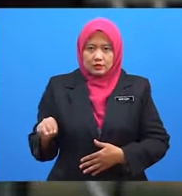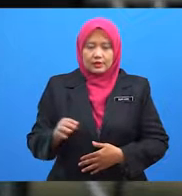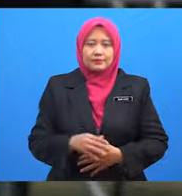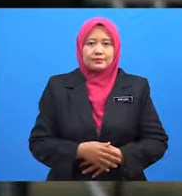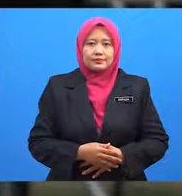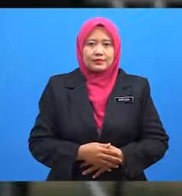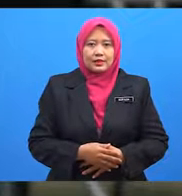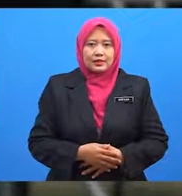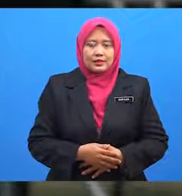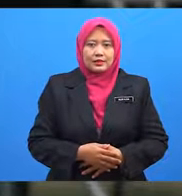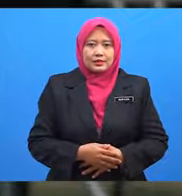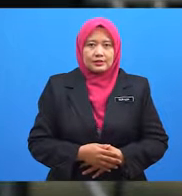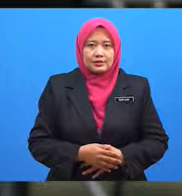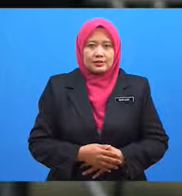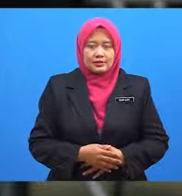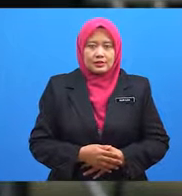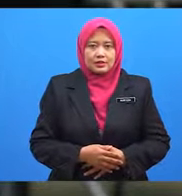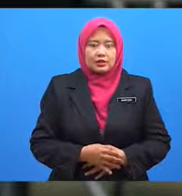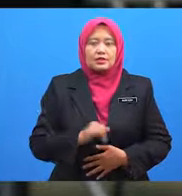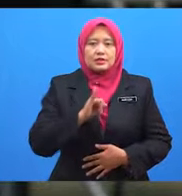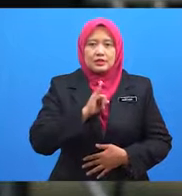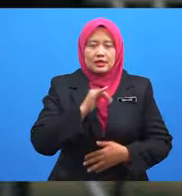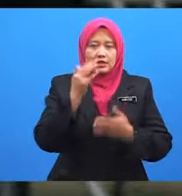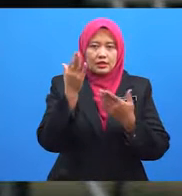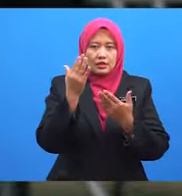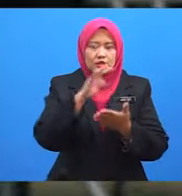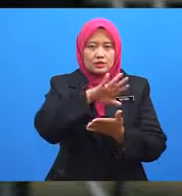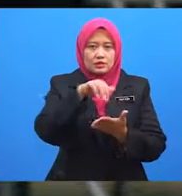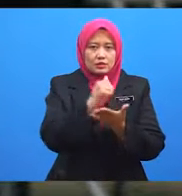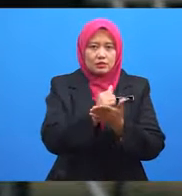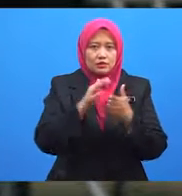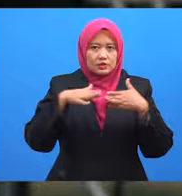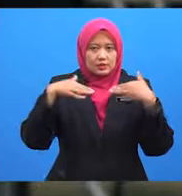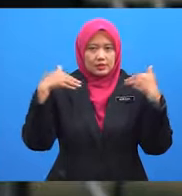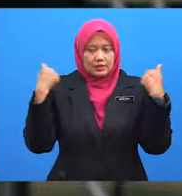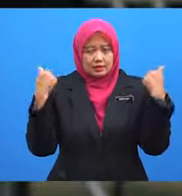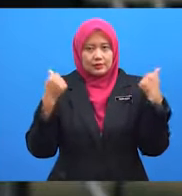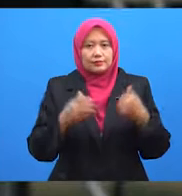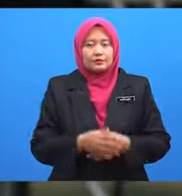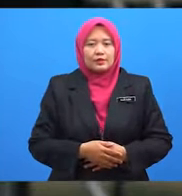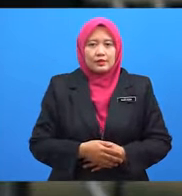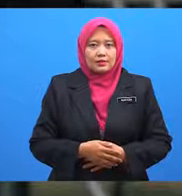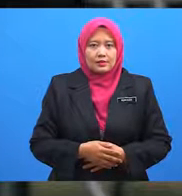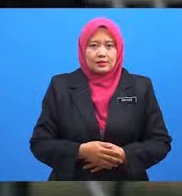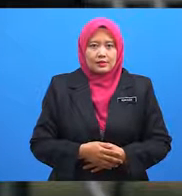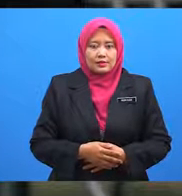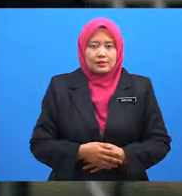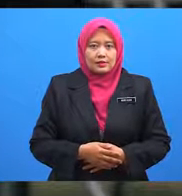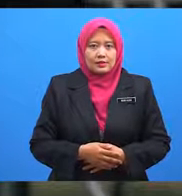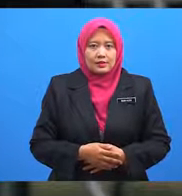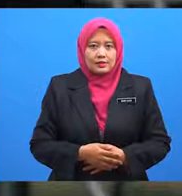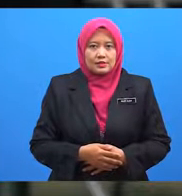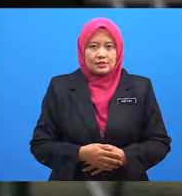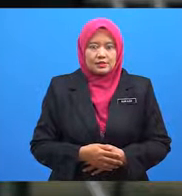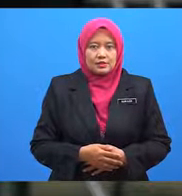pada hari ini. Diharapkan semuanya dalam keadaan sihat walafiat. Baiklah, pelajar